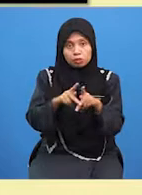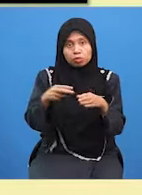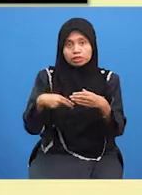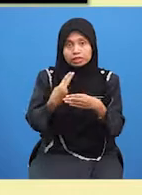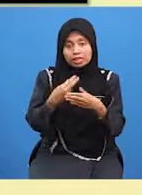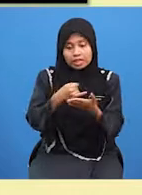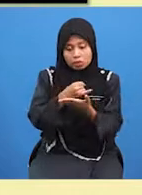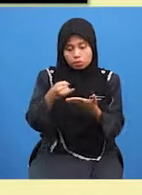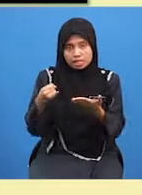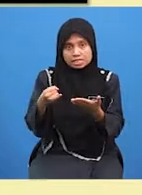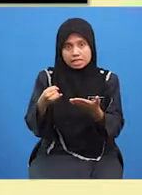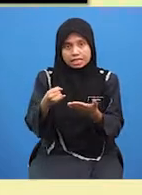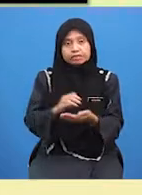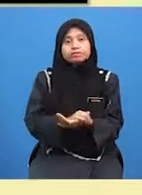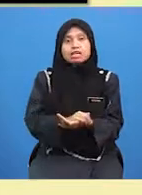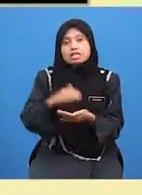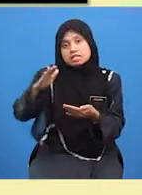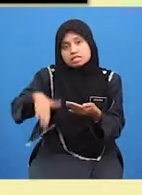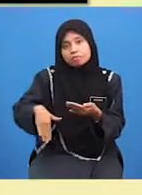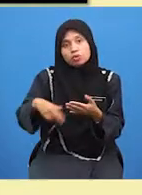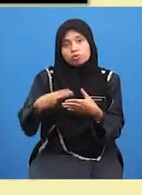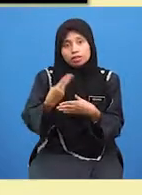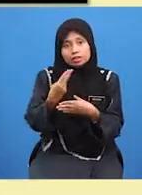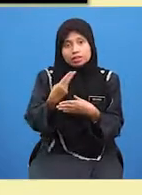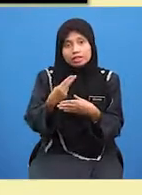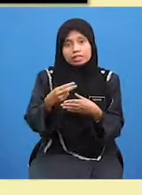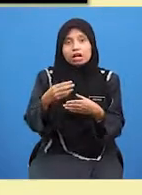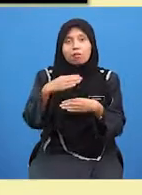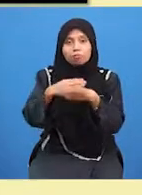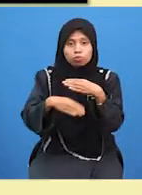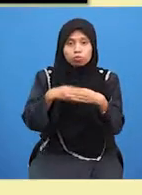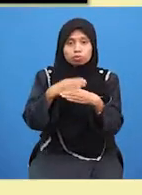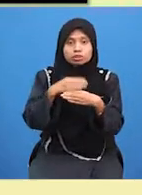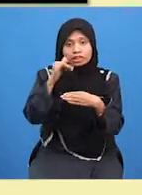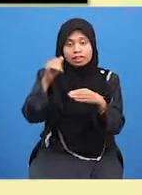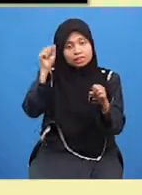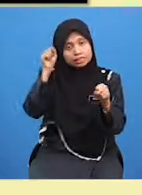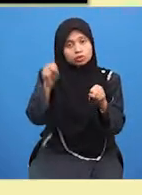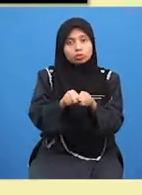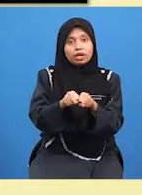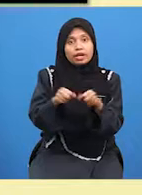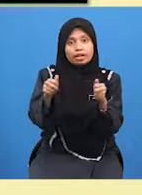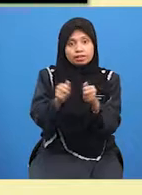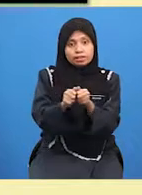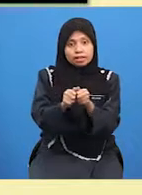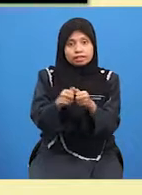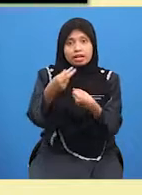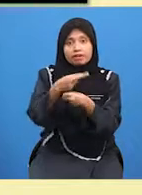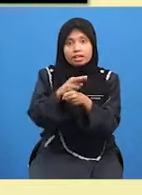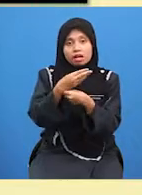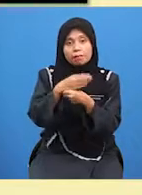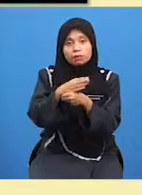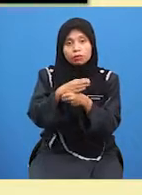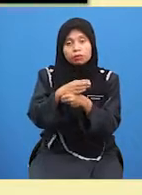menghasilkan lukisan hamparan sebelum menghasilkan bungkusan yang bersesuaian dengan reka